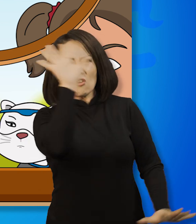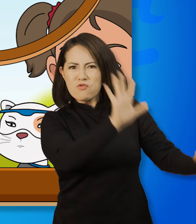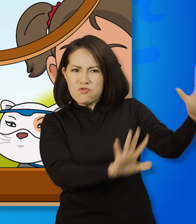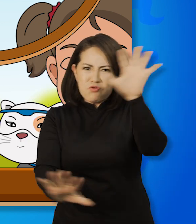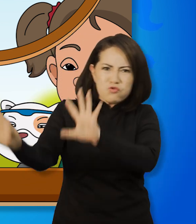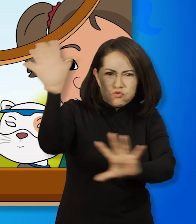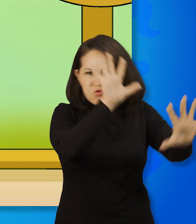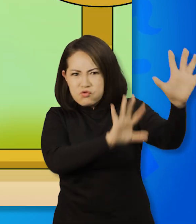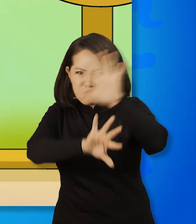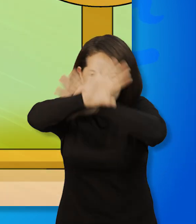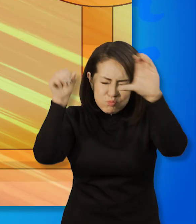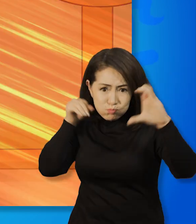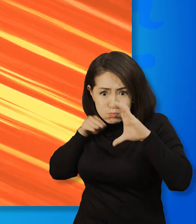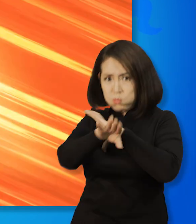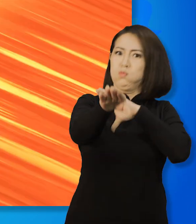Storm.